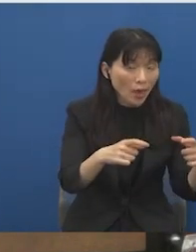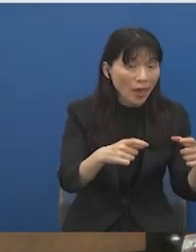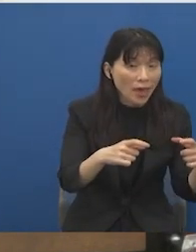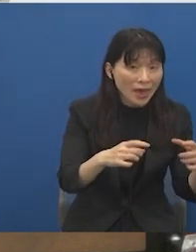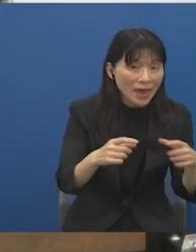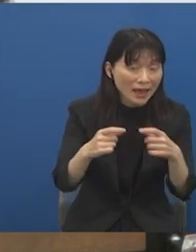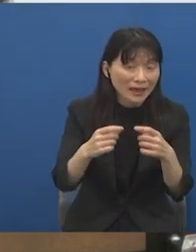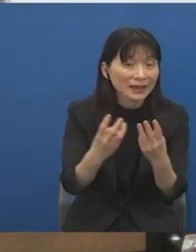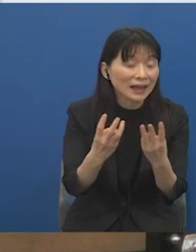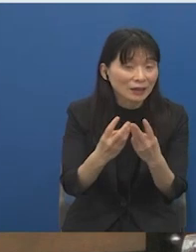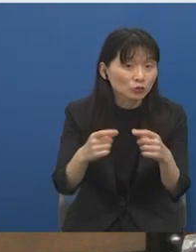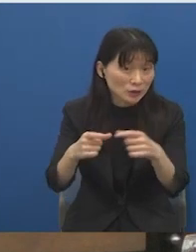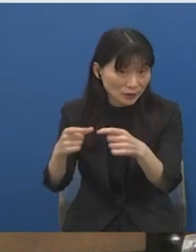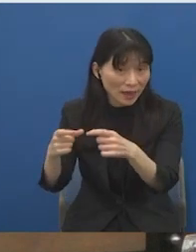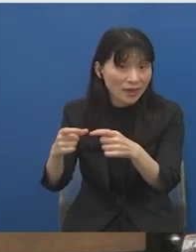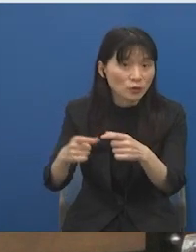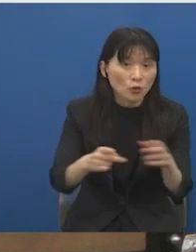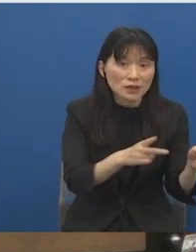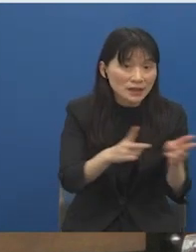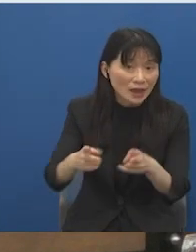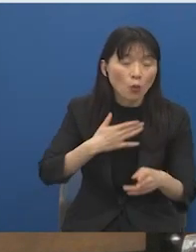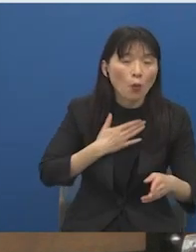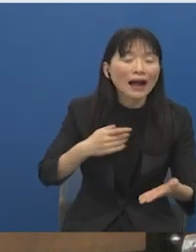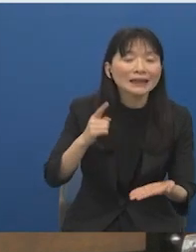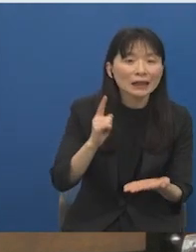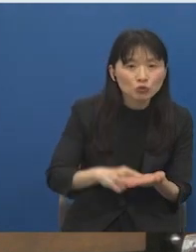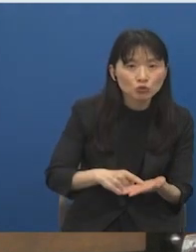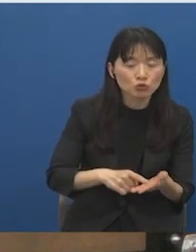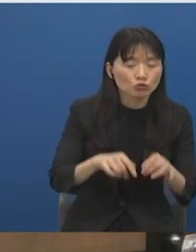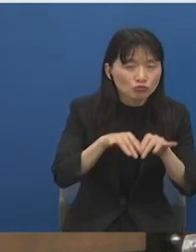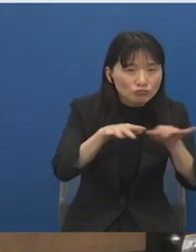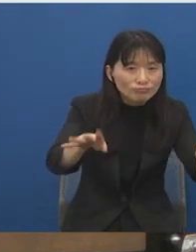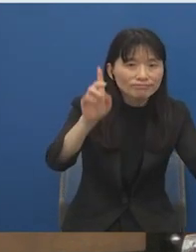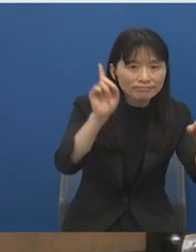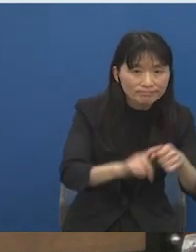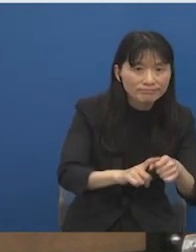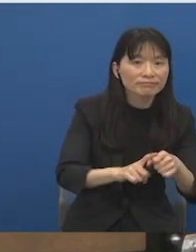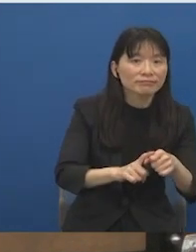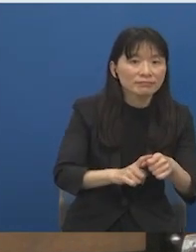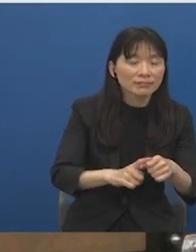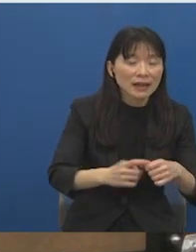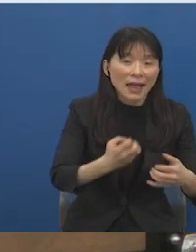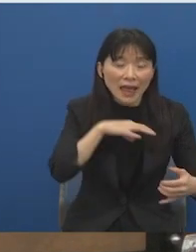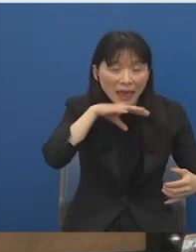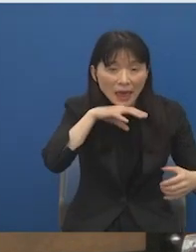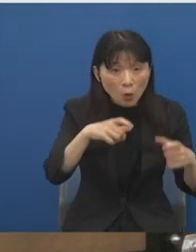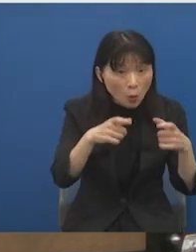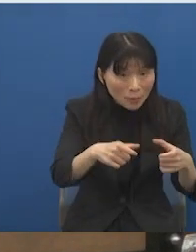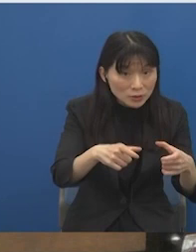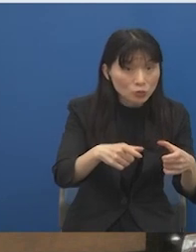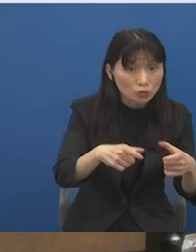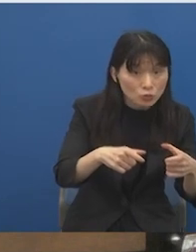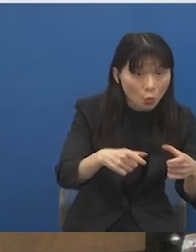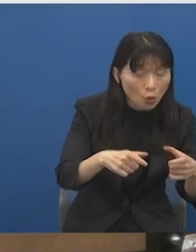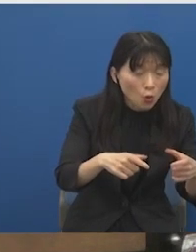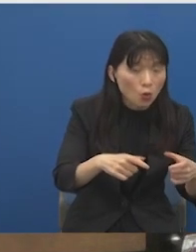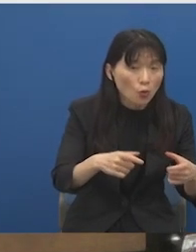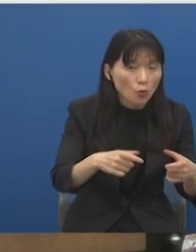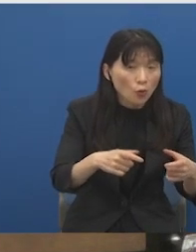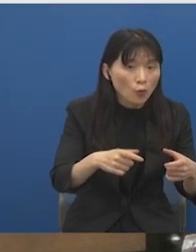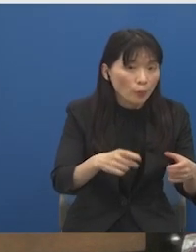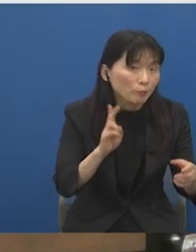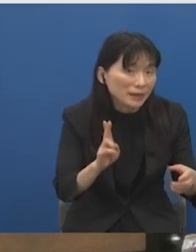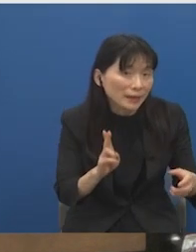については、制度を分かりやすく積極的に周知する必要性、敬老バス回数券が敬老乗車証の